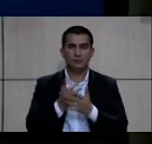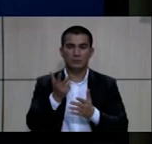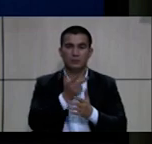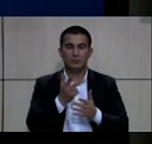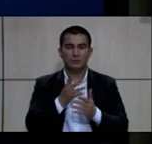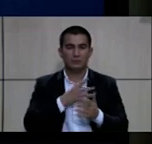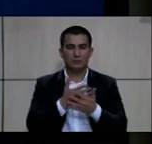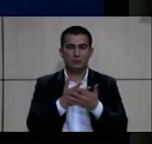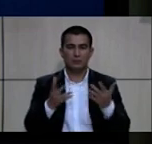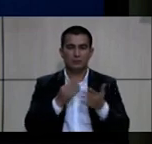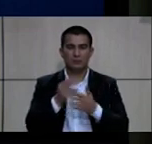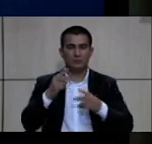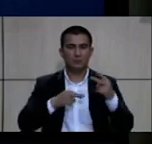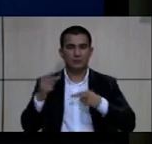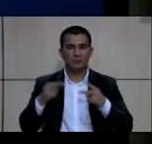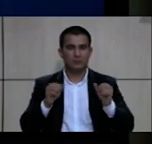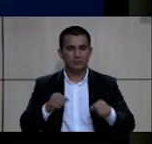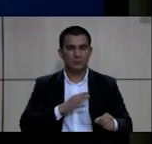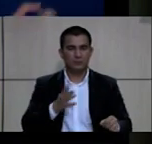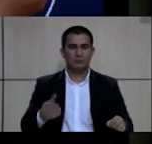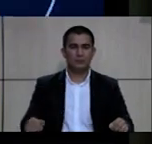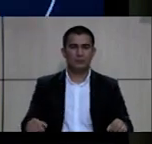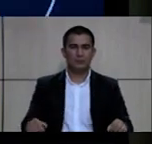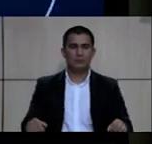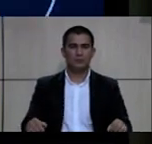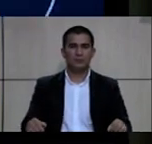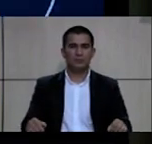shart bajarilgan bo'lsa